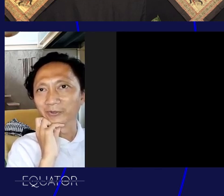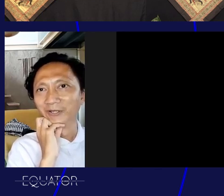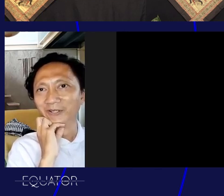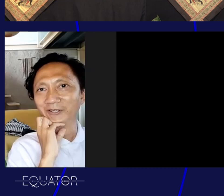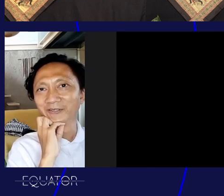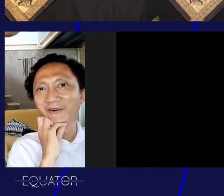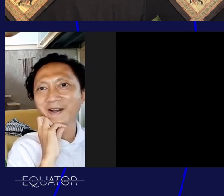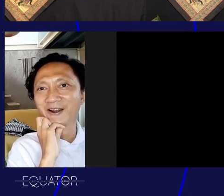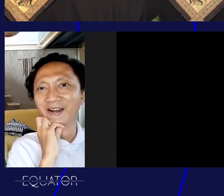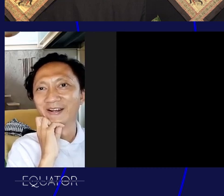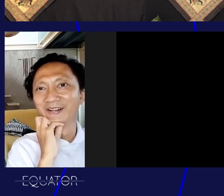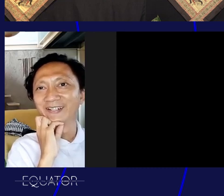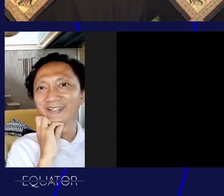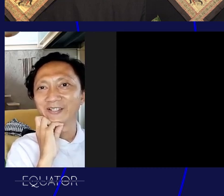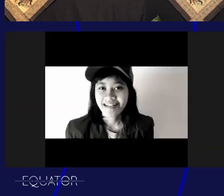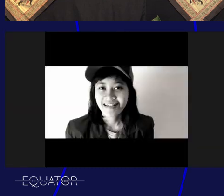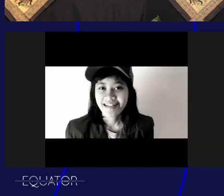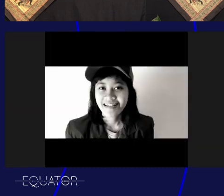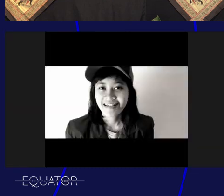Ada pertanyaan antar pembicara?